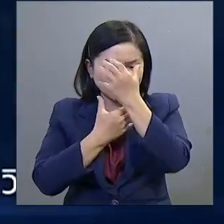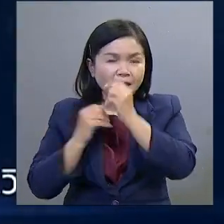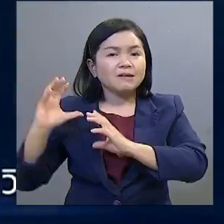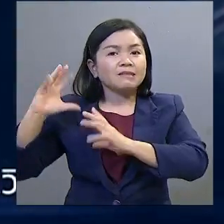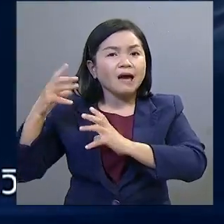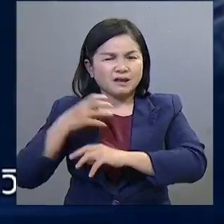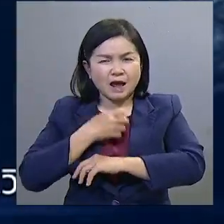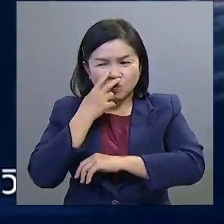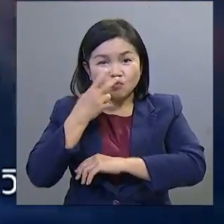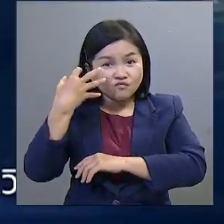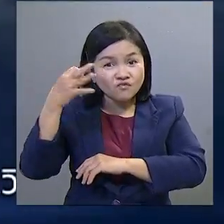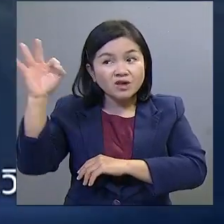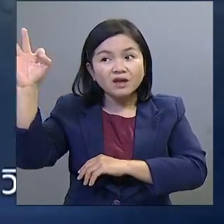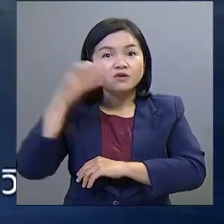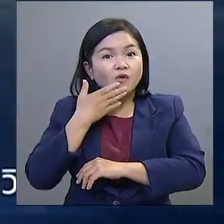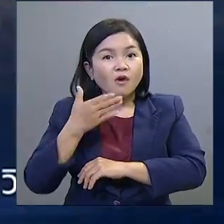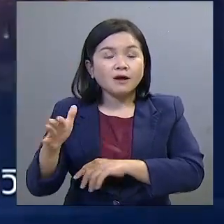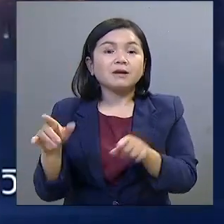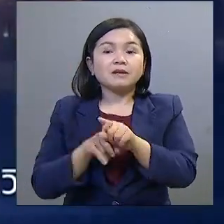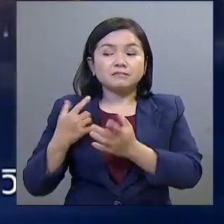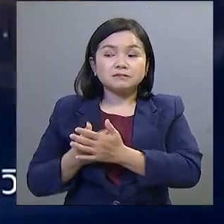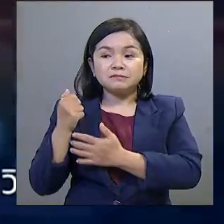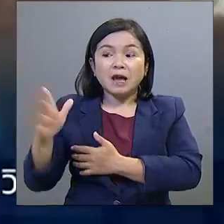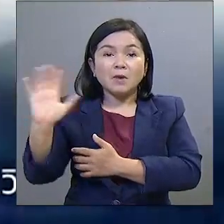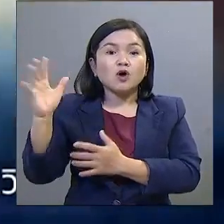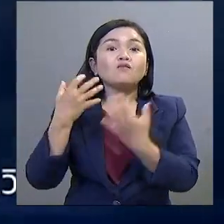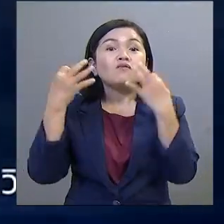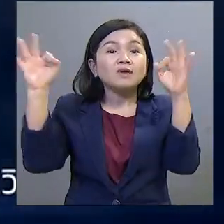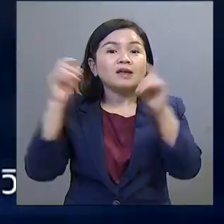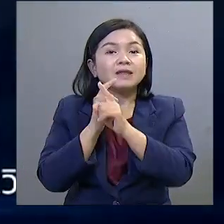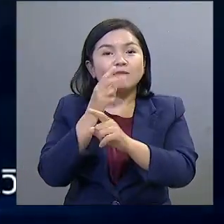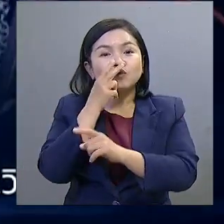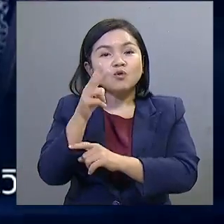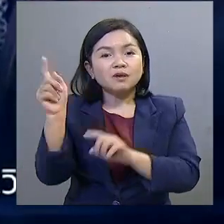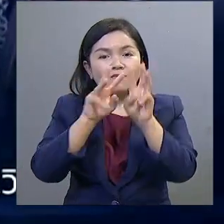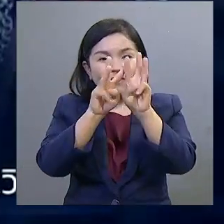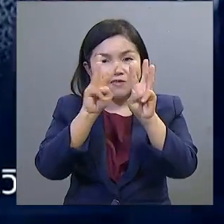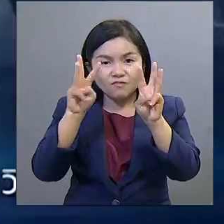ไปชมฟรีทุกรอบนะคะไม่มีค่าใช้จ่ายติดตามเพิ่มเติมได้ที่